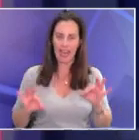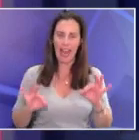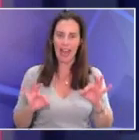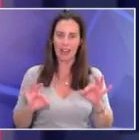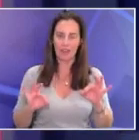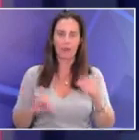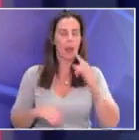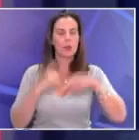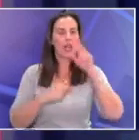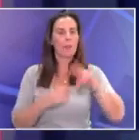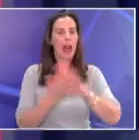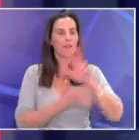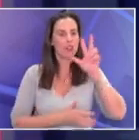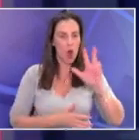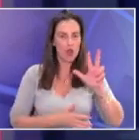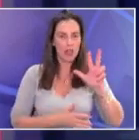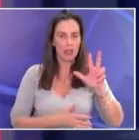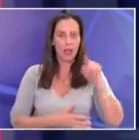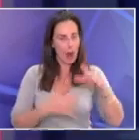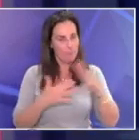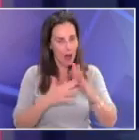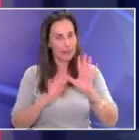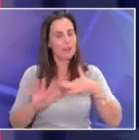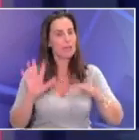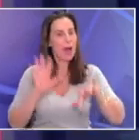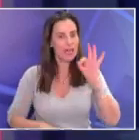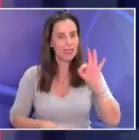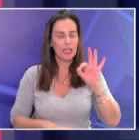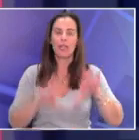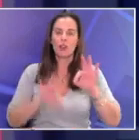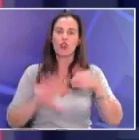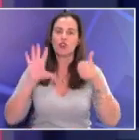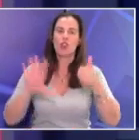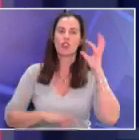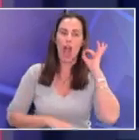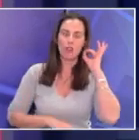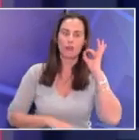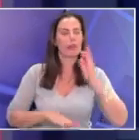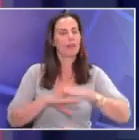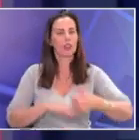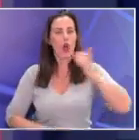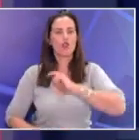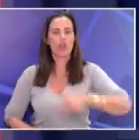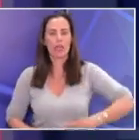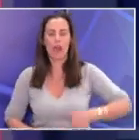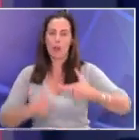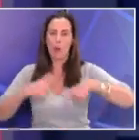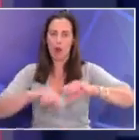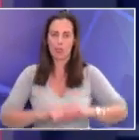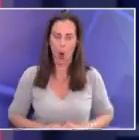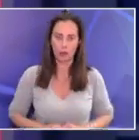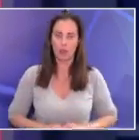ברשותכם. בשנת 2013, כך בדקתי וכך מצאתי, נבחרו 6 נשים לרשות עיריות מועצות